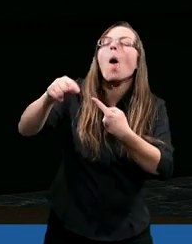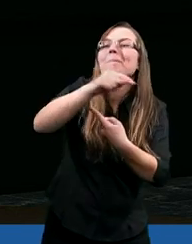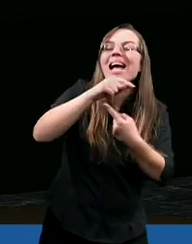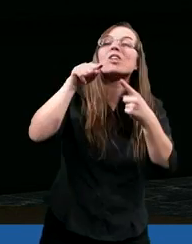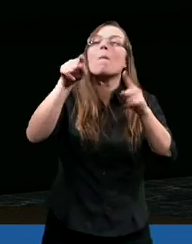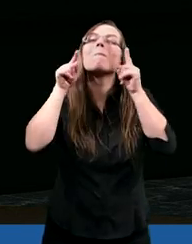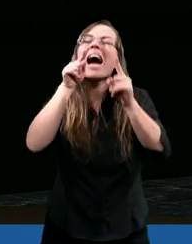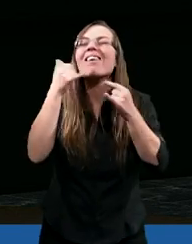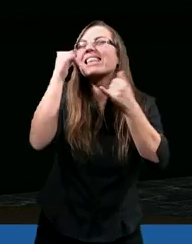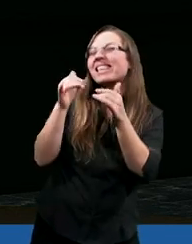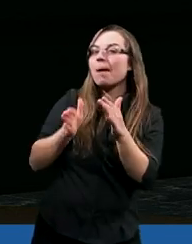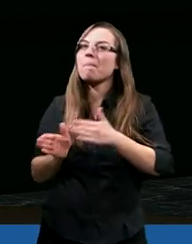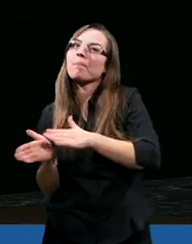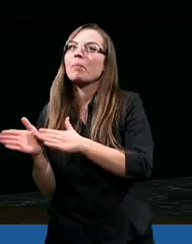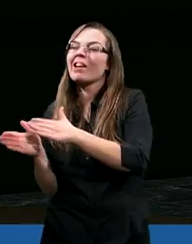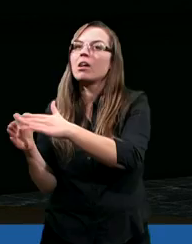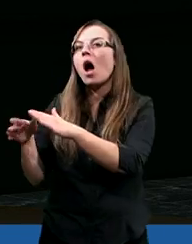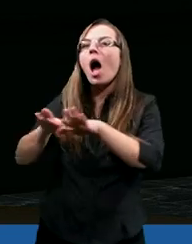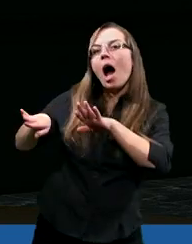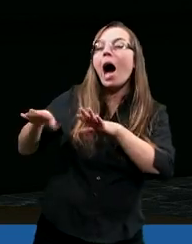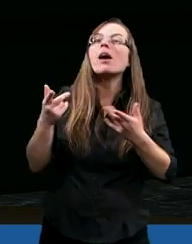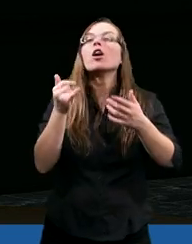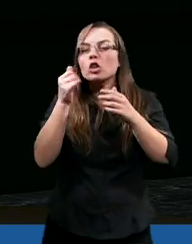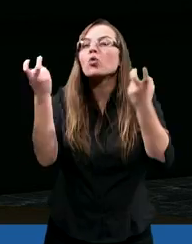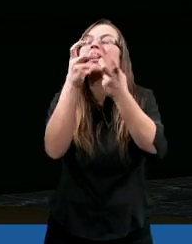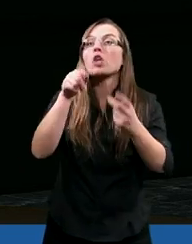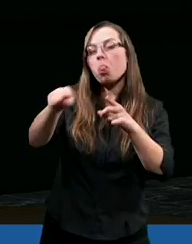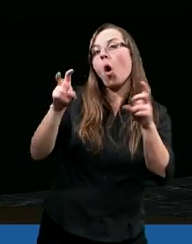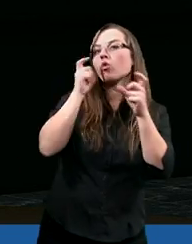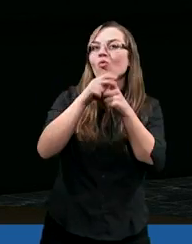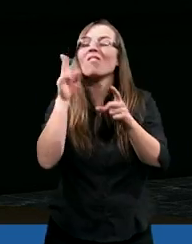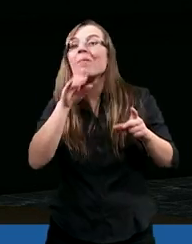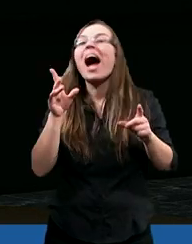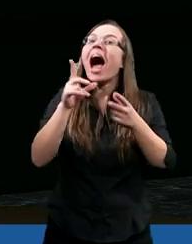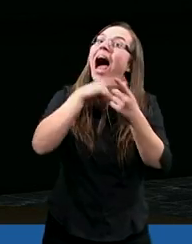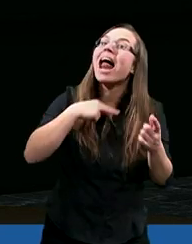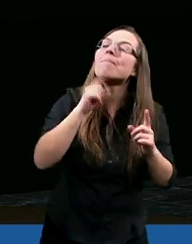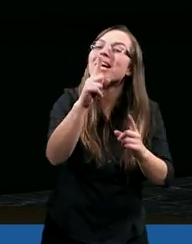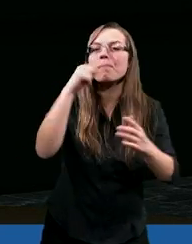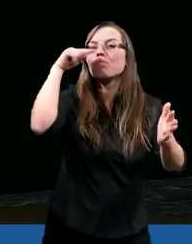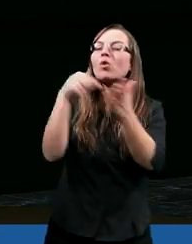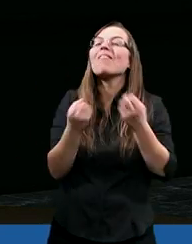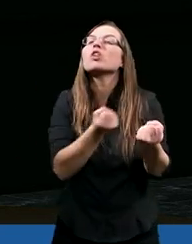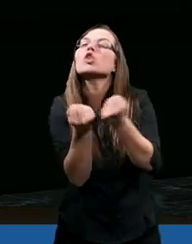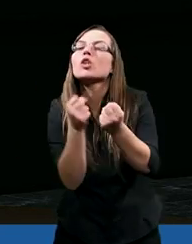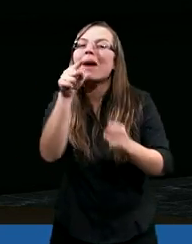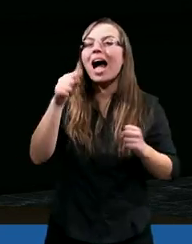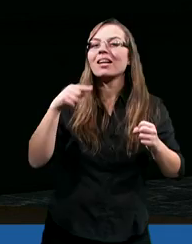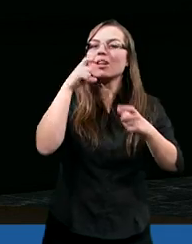prawdę, że to jest Słowo Boże. A my mamy właśnie trzymać się Słowa Bożego, a nie mówić,